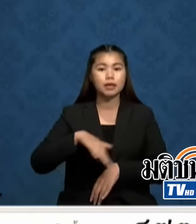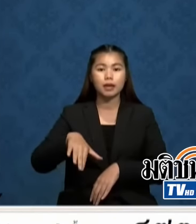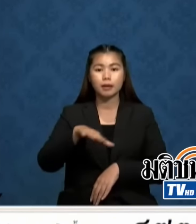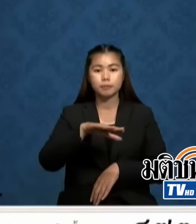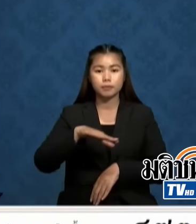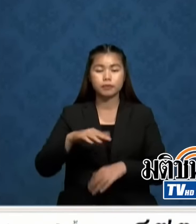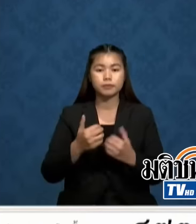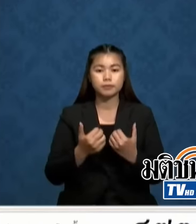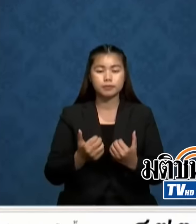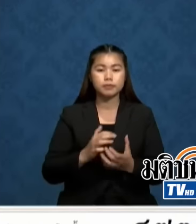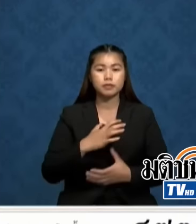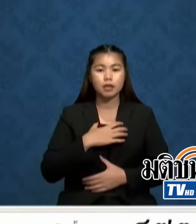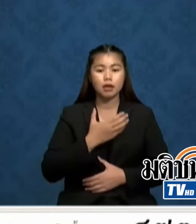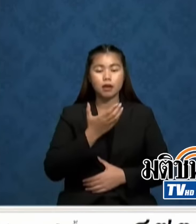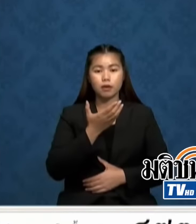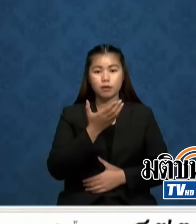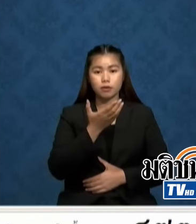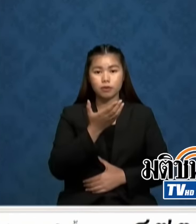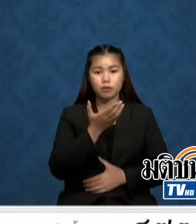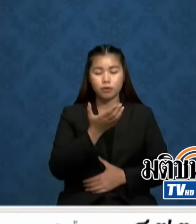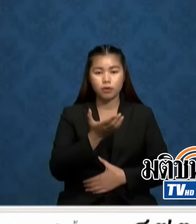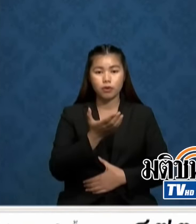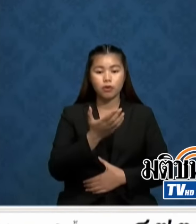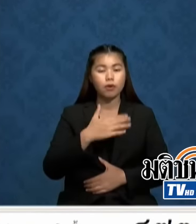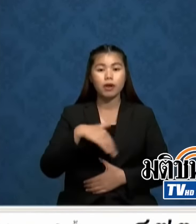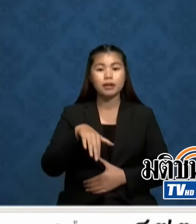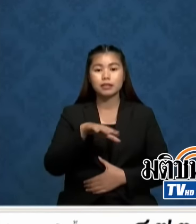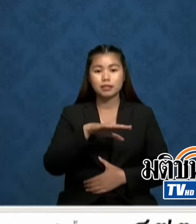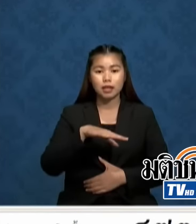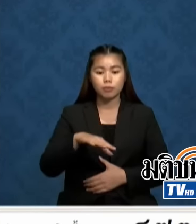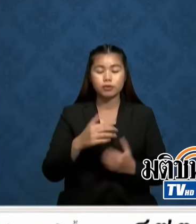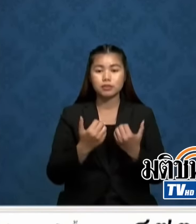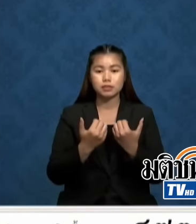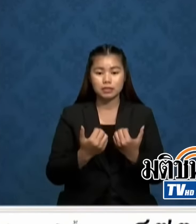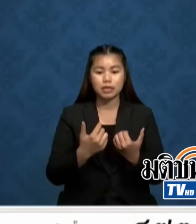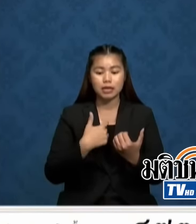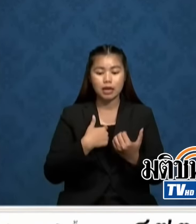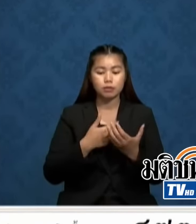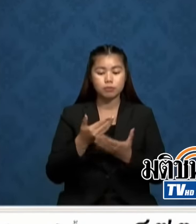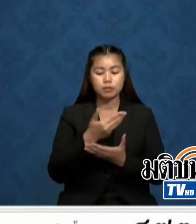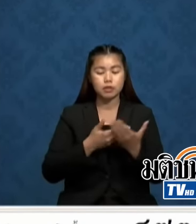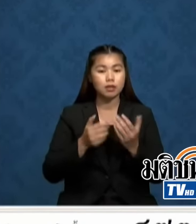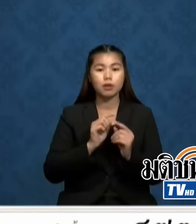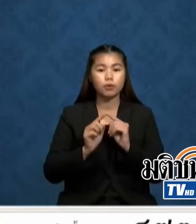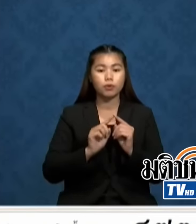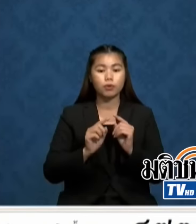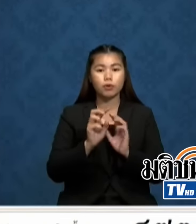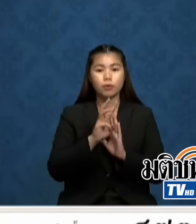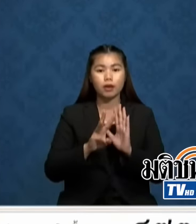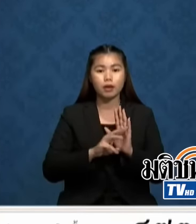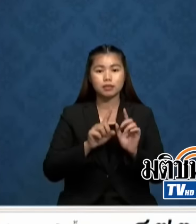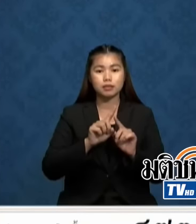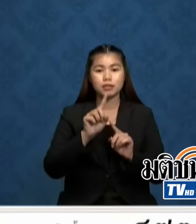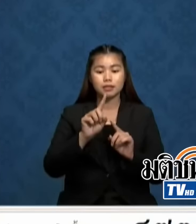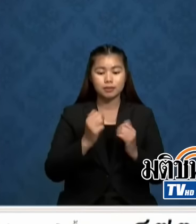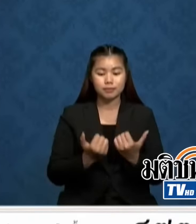ในขอความกรุณาในชั้นรับหลักการนี้นะคะในการพิจารณาในชั้นรับหลักการในวละที่ 1ต่อไป